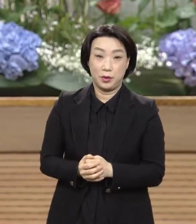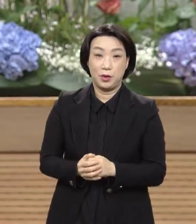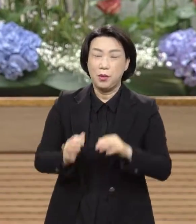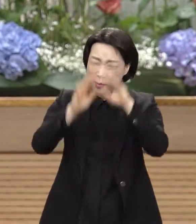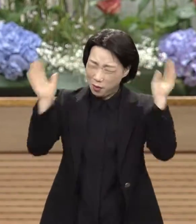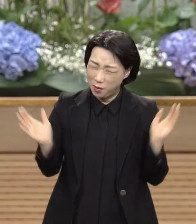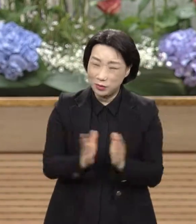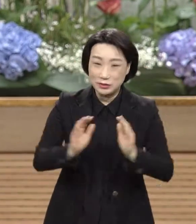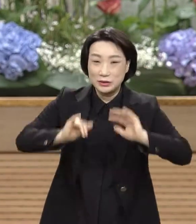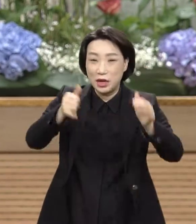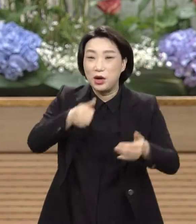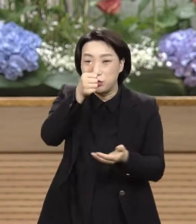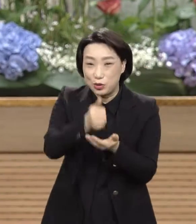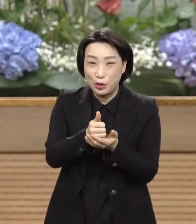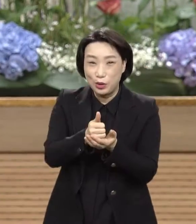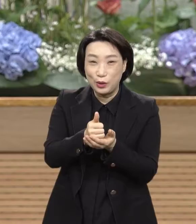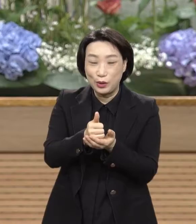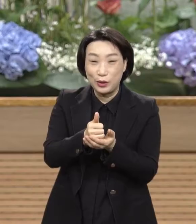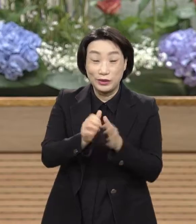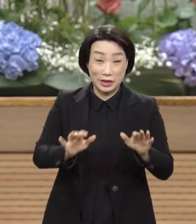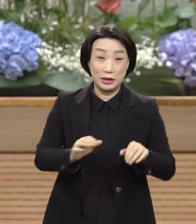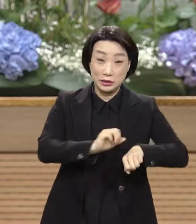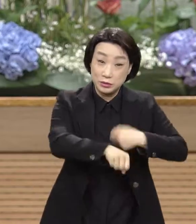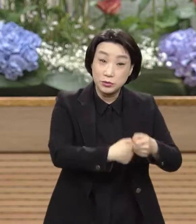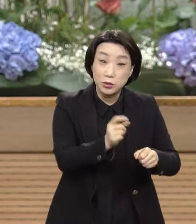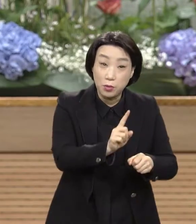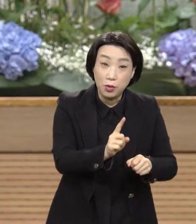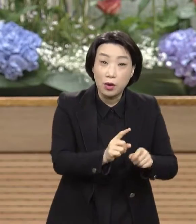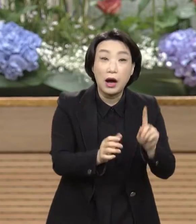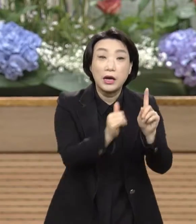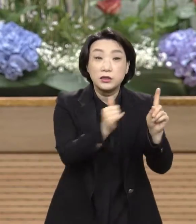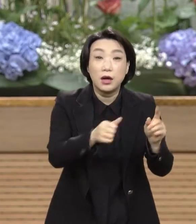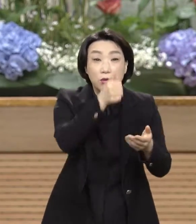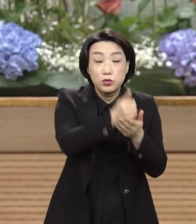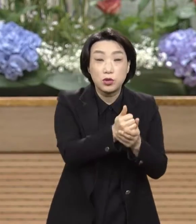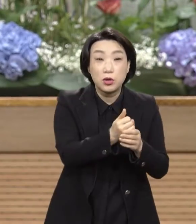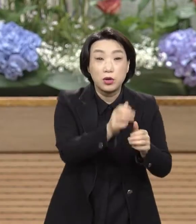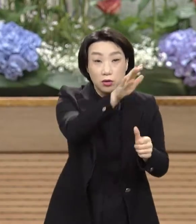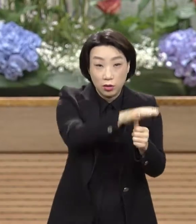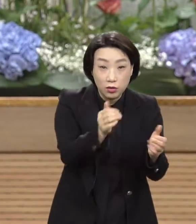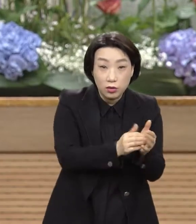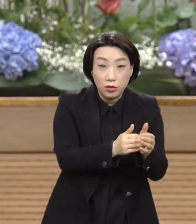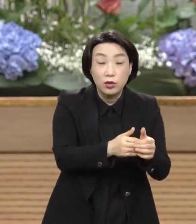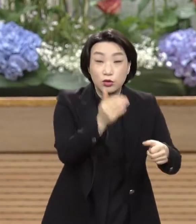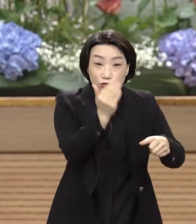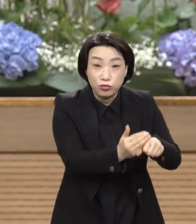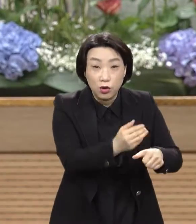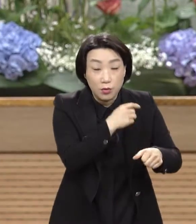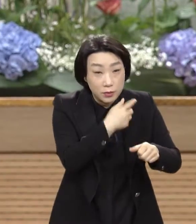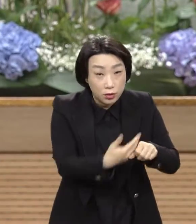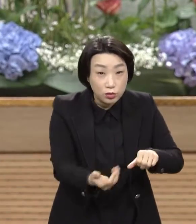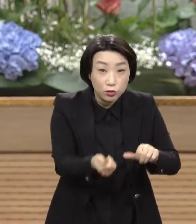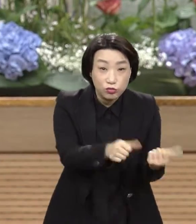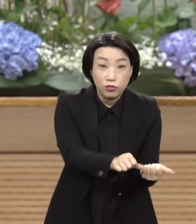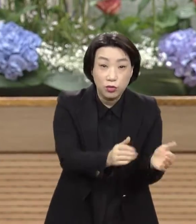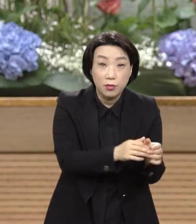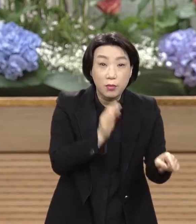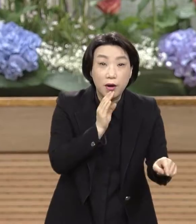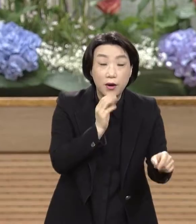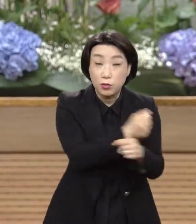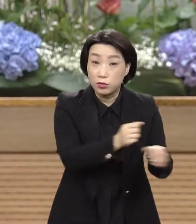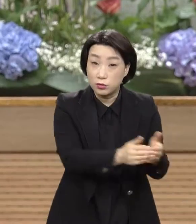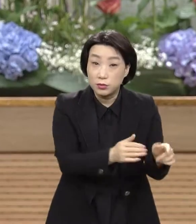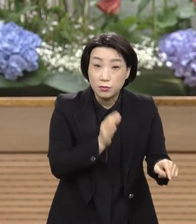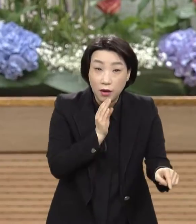온 세상 죄. 짐승은 한 사람의 죄만 짓고 죽어서 짊어지고 죽어도